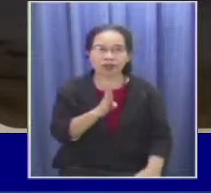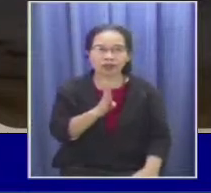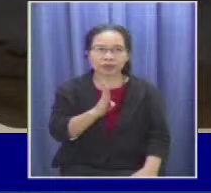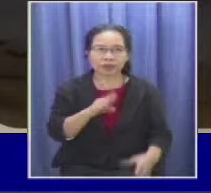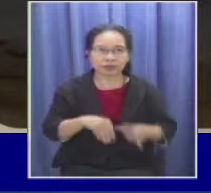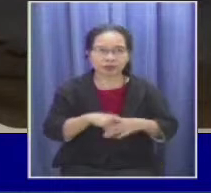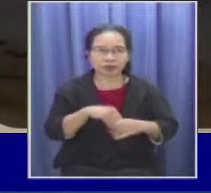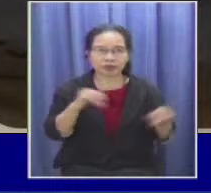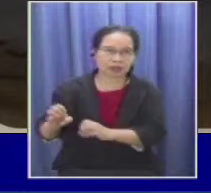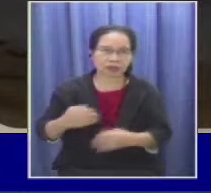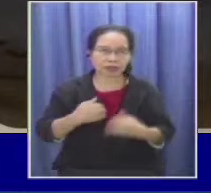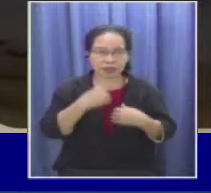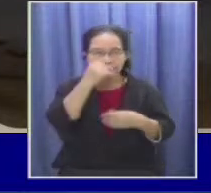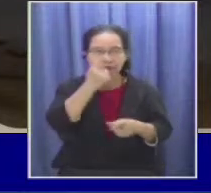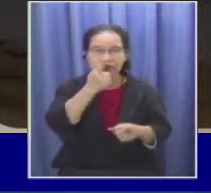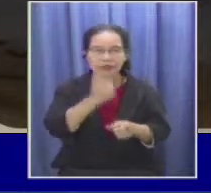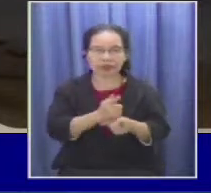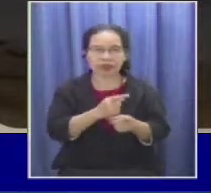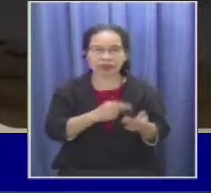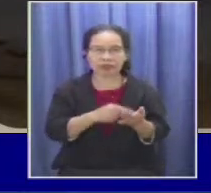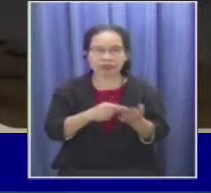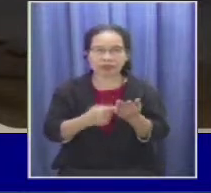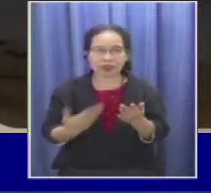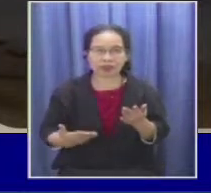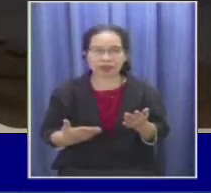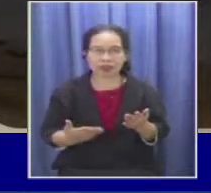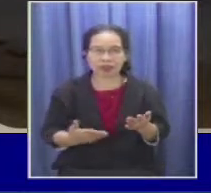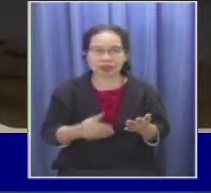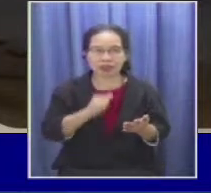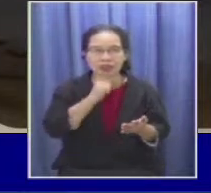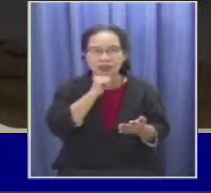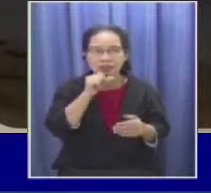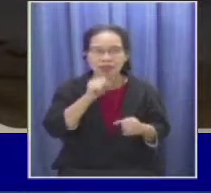Nyankopɔn subanso wɔ ano